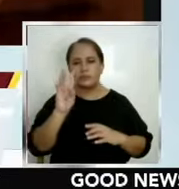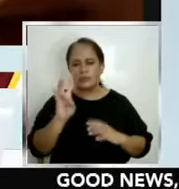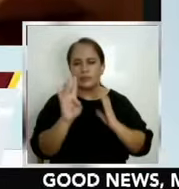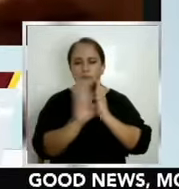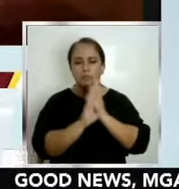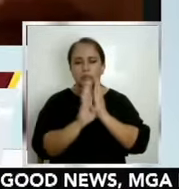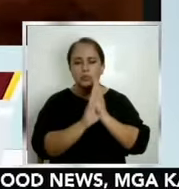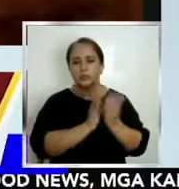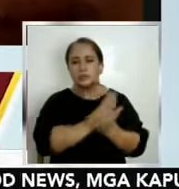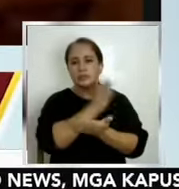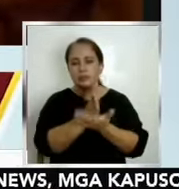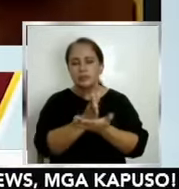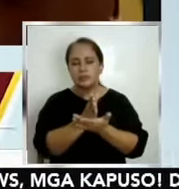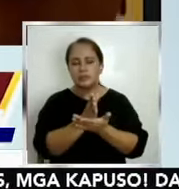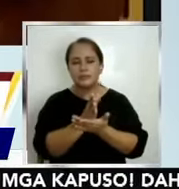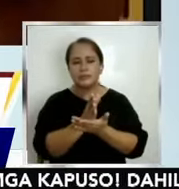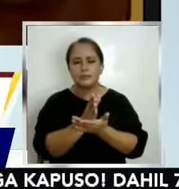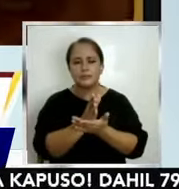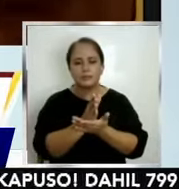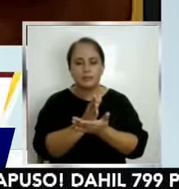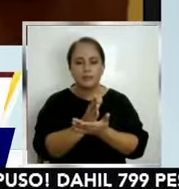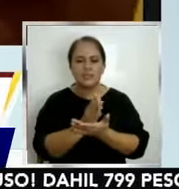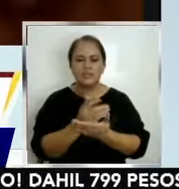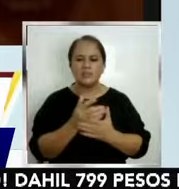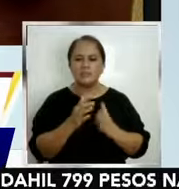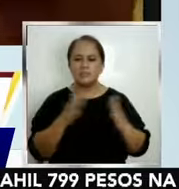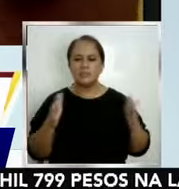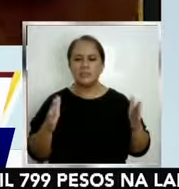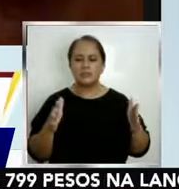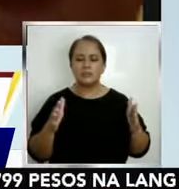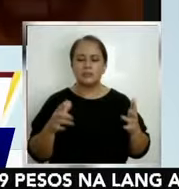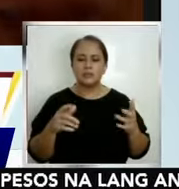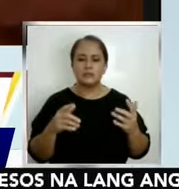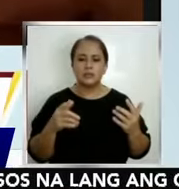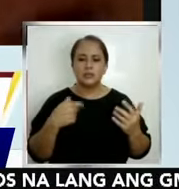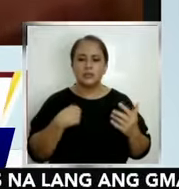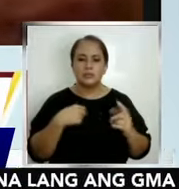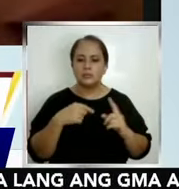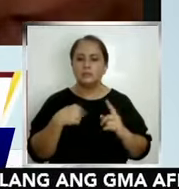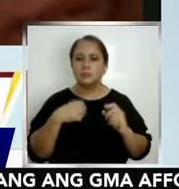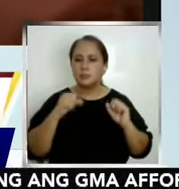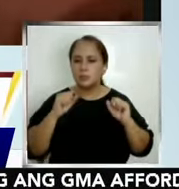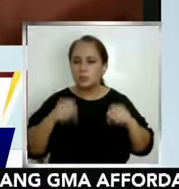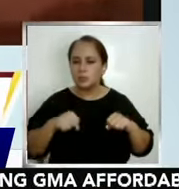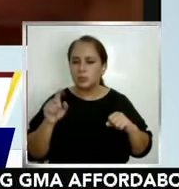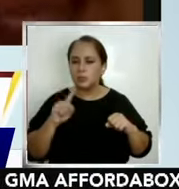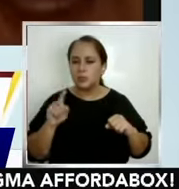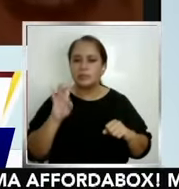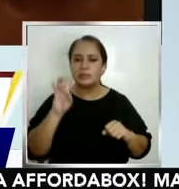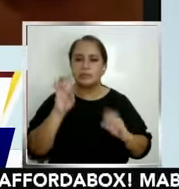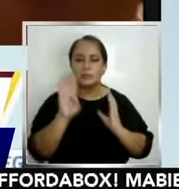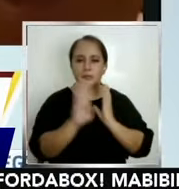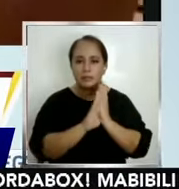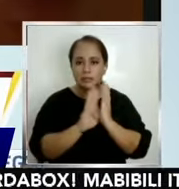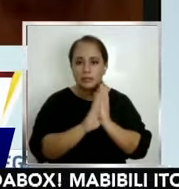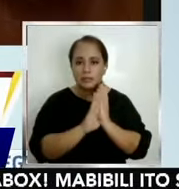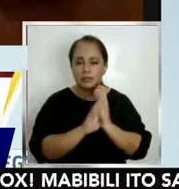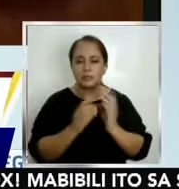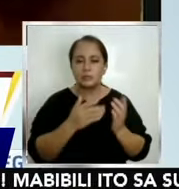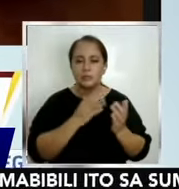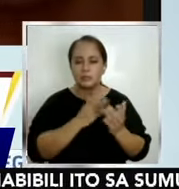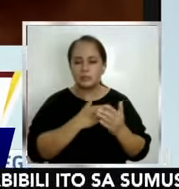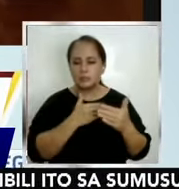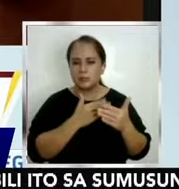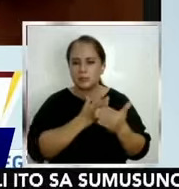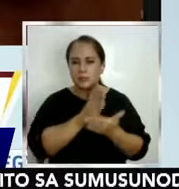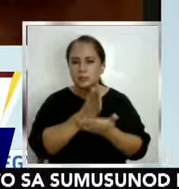Ang mas malaking news na positibo po is that may 7 bus parating na yan. Within a few hours,